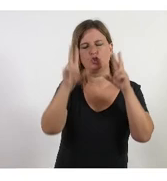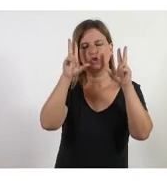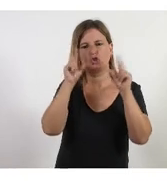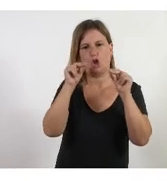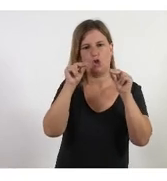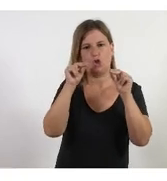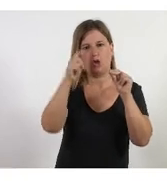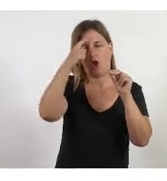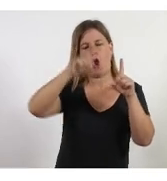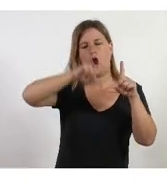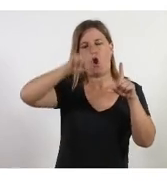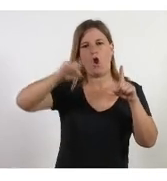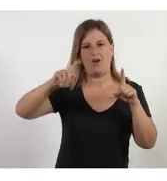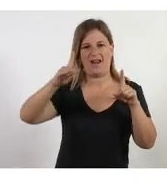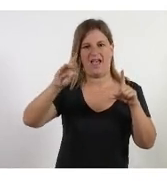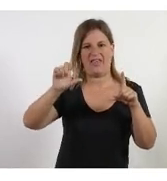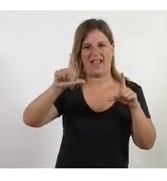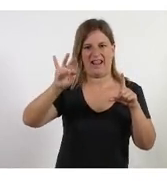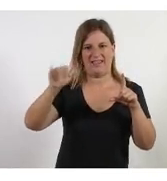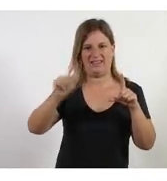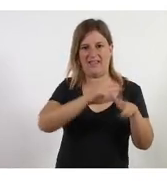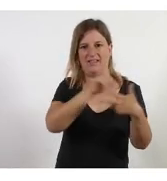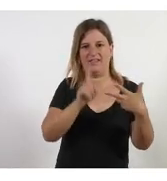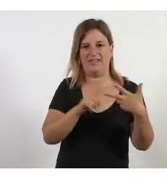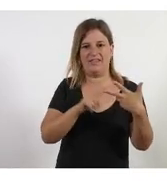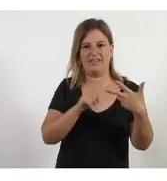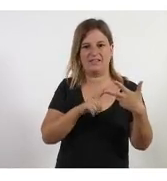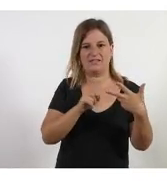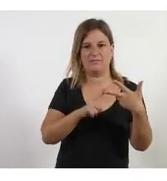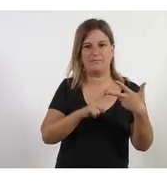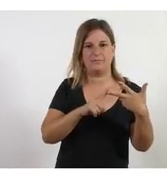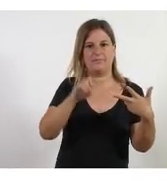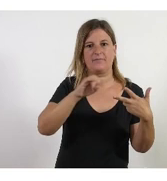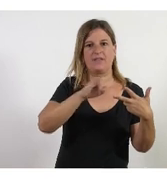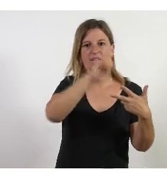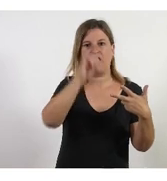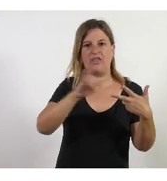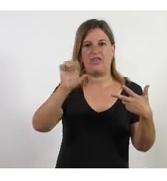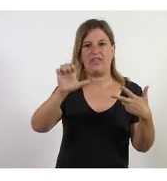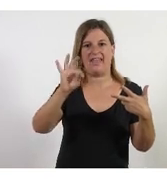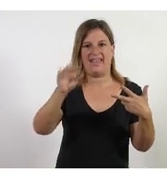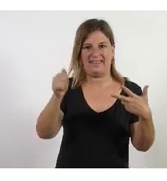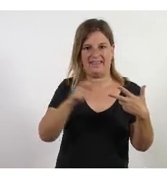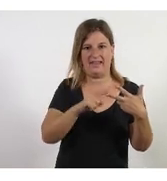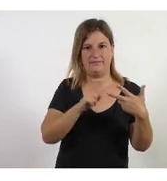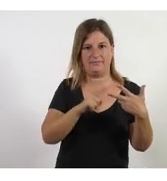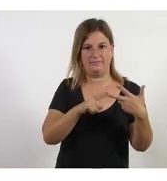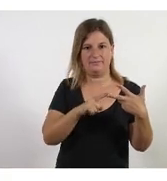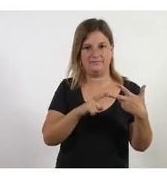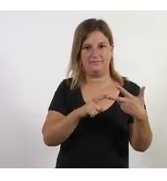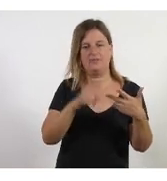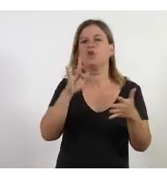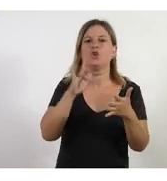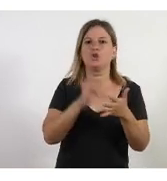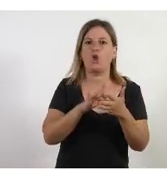les nostres zones són delta. Després tenim les theta, que les theta són quan estem en un estat